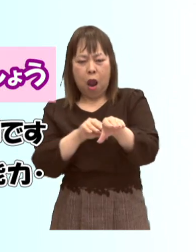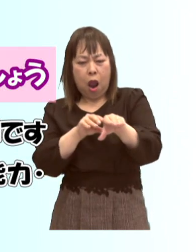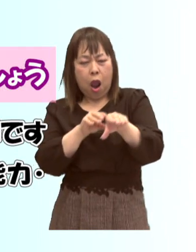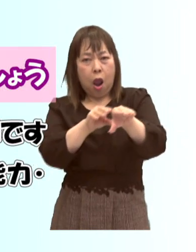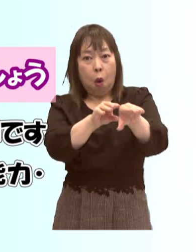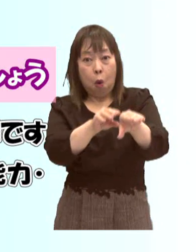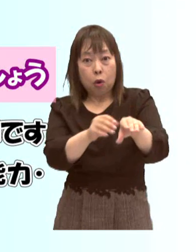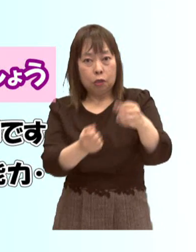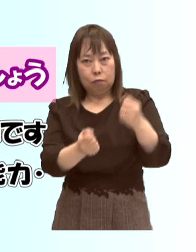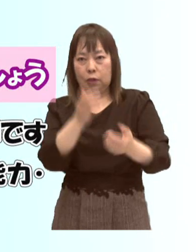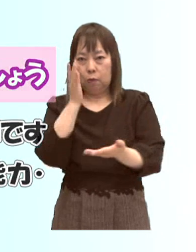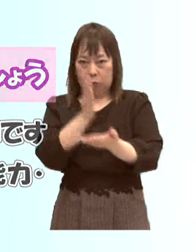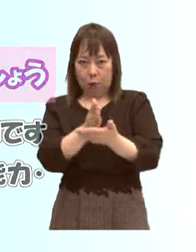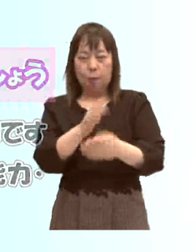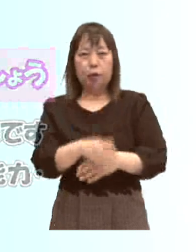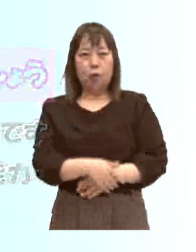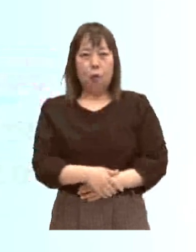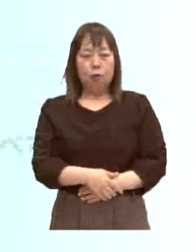ましょう。